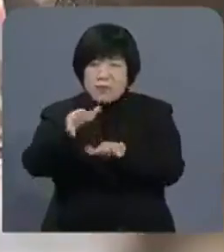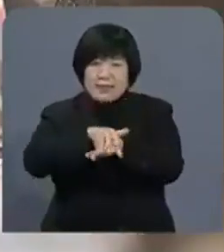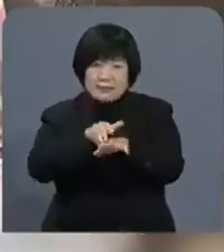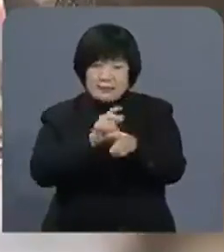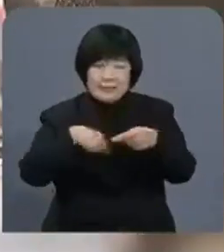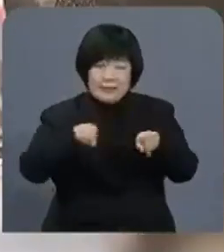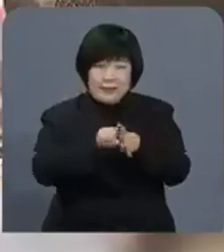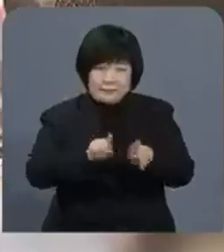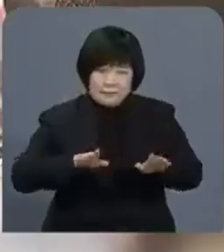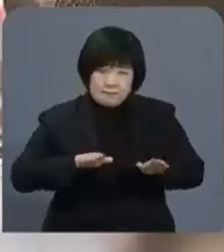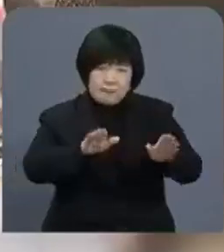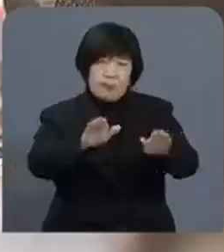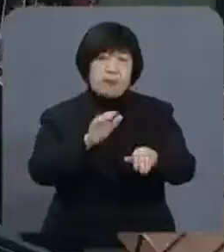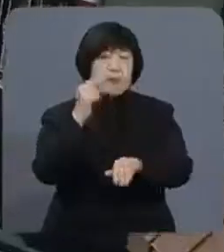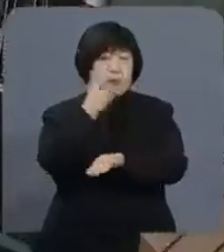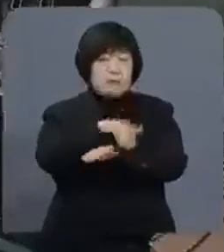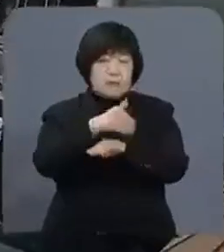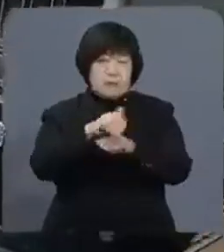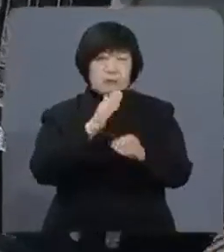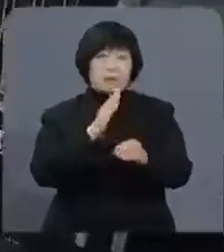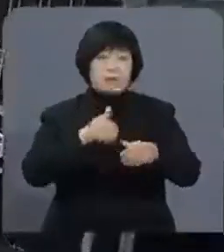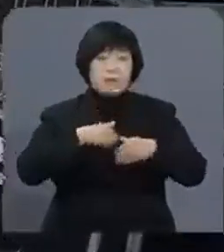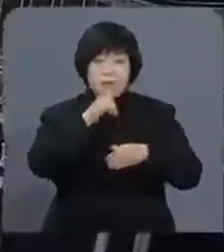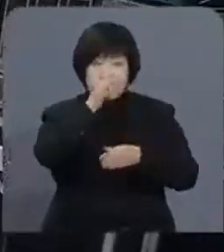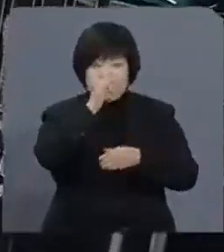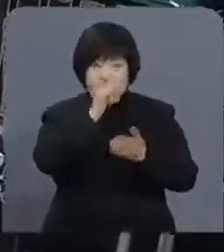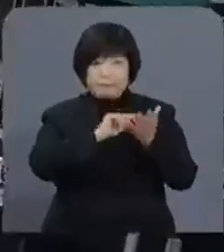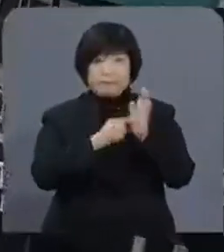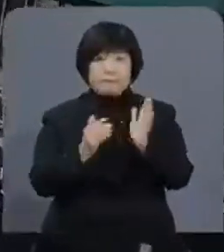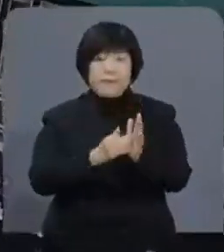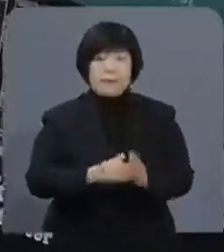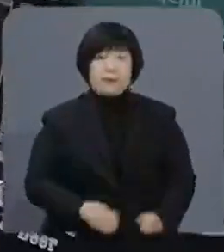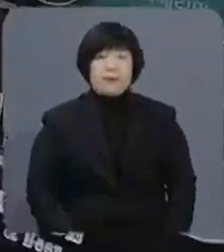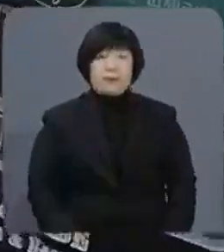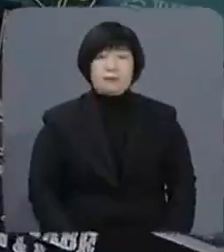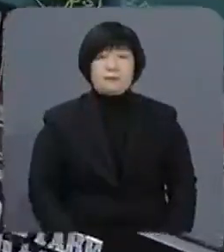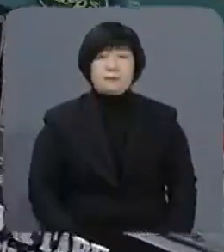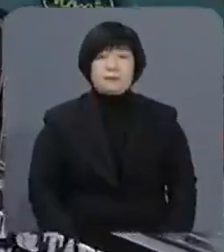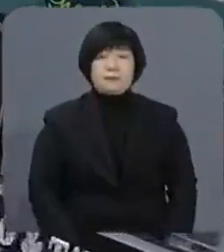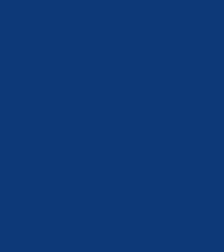전문가들은 강조합니다 kbs 뉴스 공도 입니다